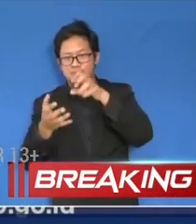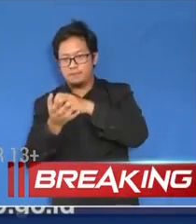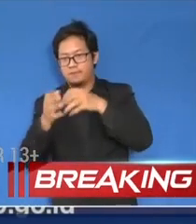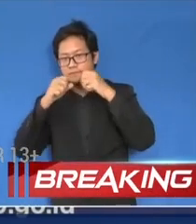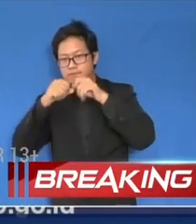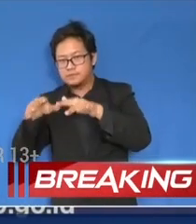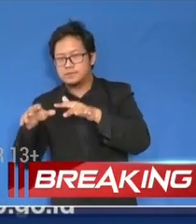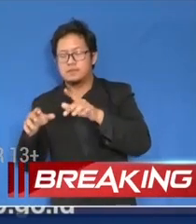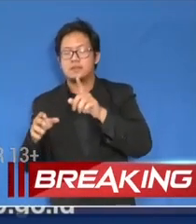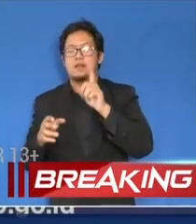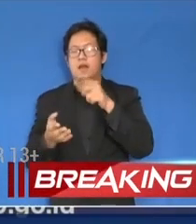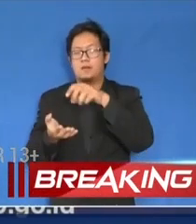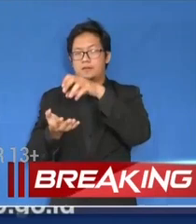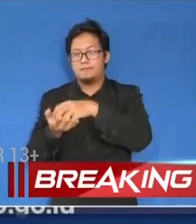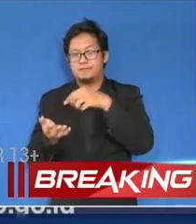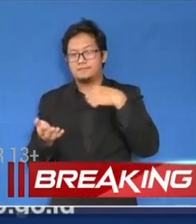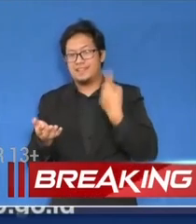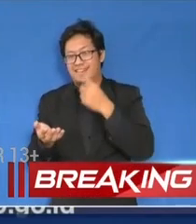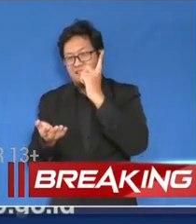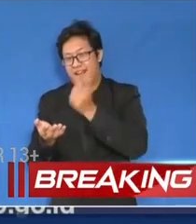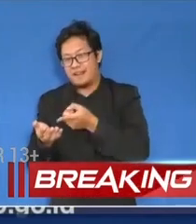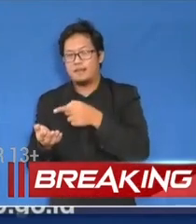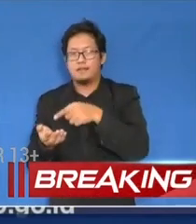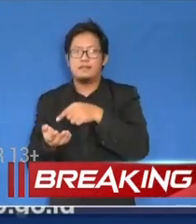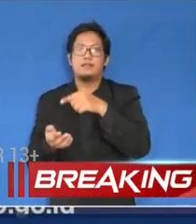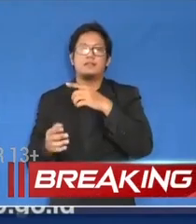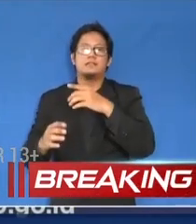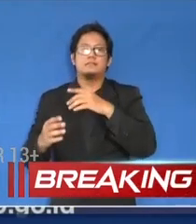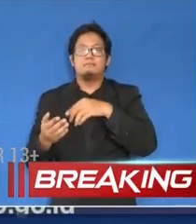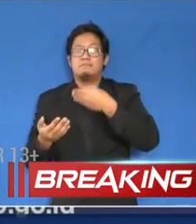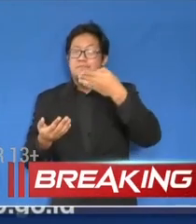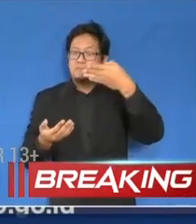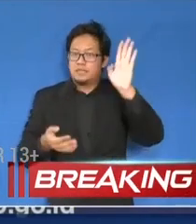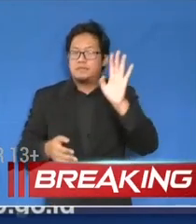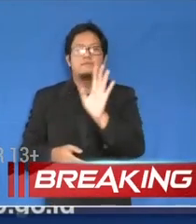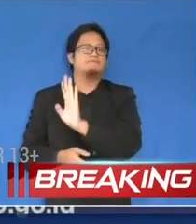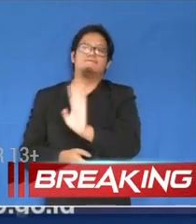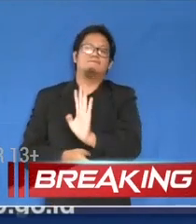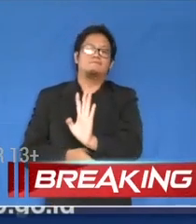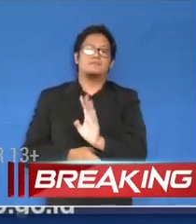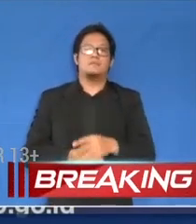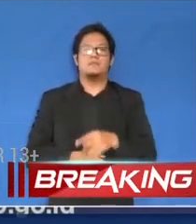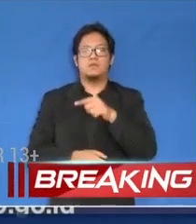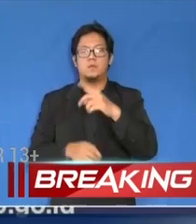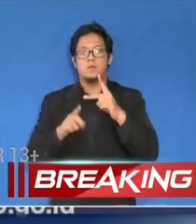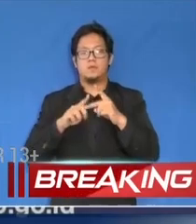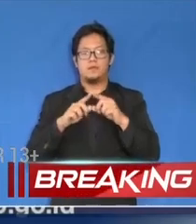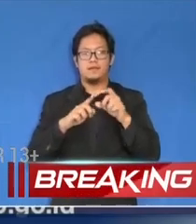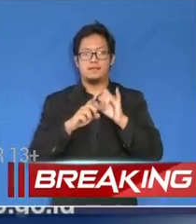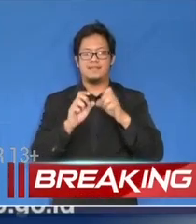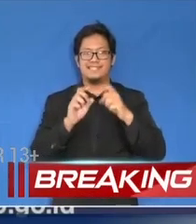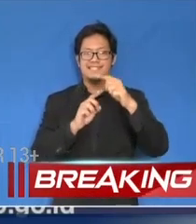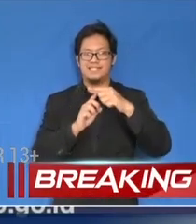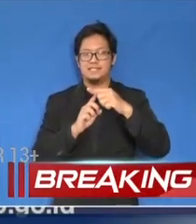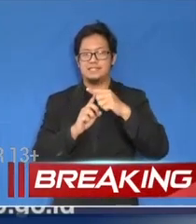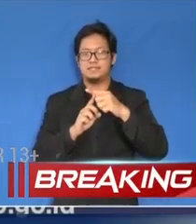ada di tempat itu, kata Rasulullah, jangan tinggalkan tempat itu. Jangan keluar dari tempat itu. Itu hadis Bukhari, bagi kita yang Ahlussunnah wal